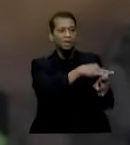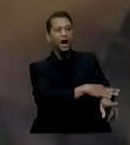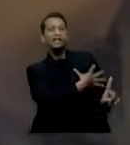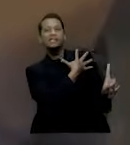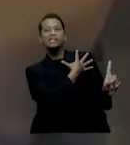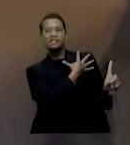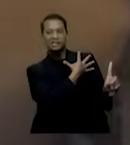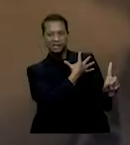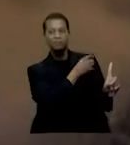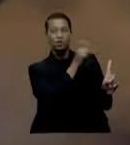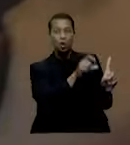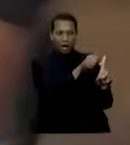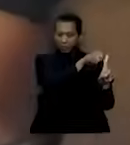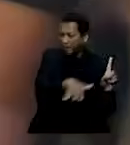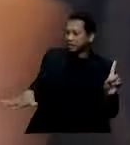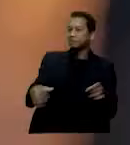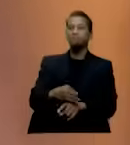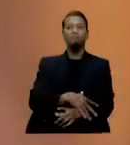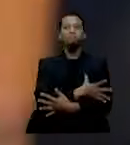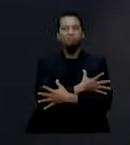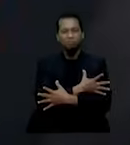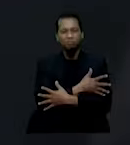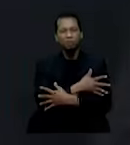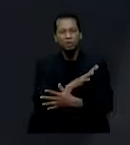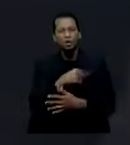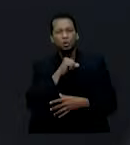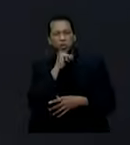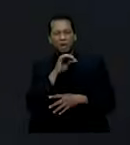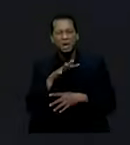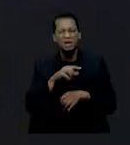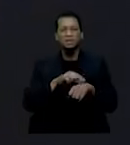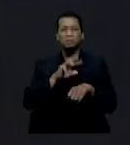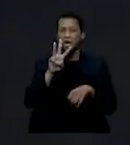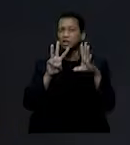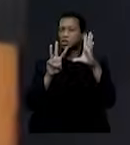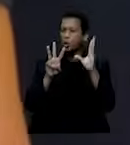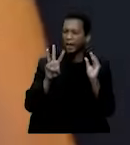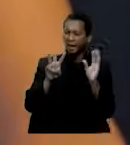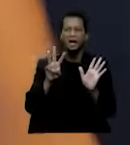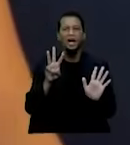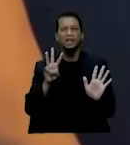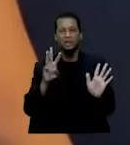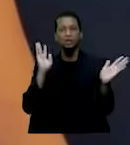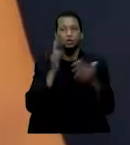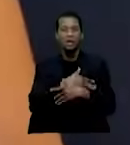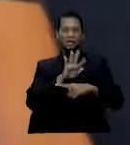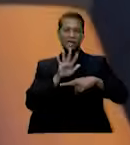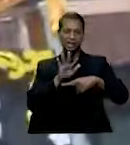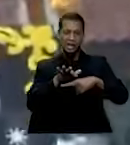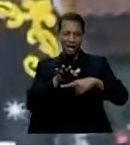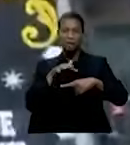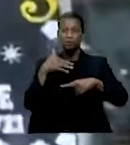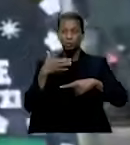orang. Dan saat ini kami masih menunggu, nanti sekitar pukul 3 jenazah akan disolatkan terlebih dahulu, kemudian